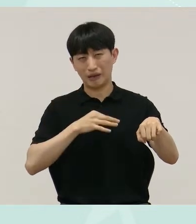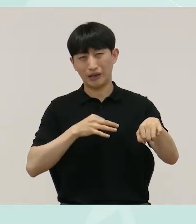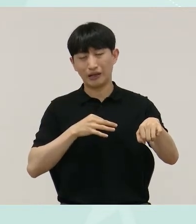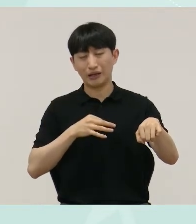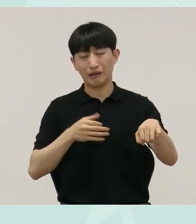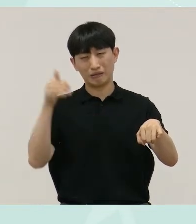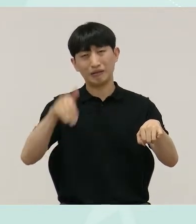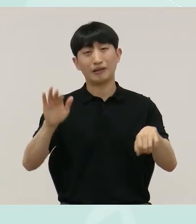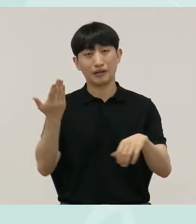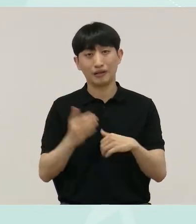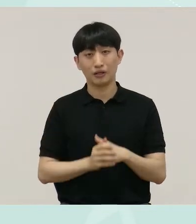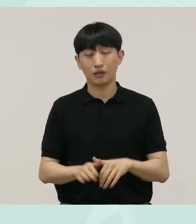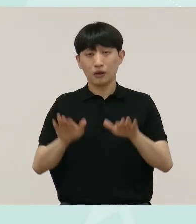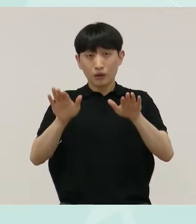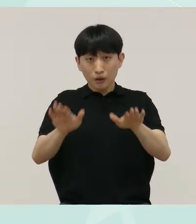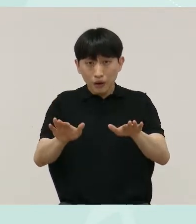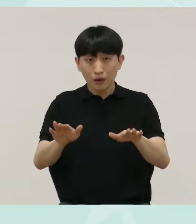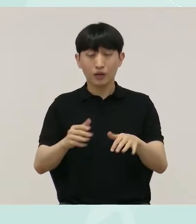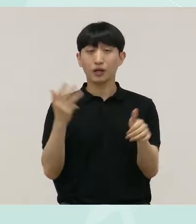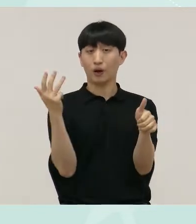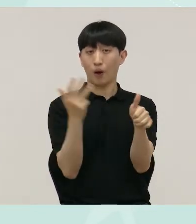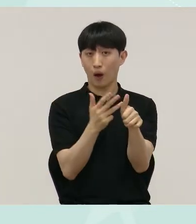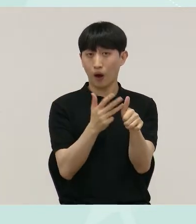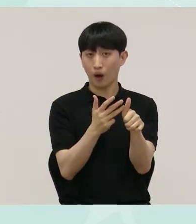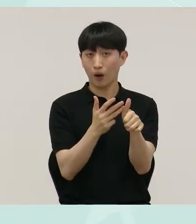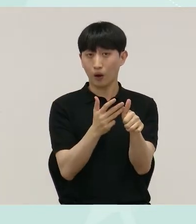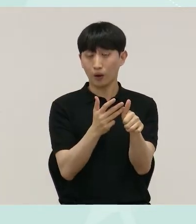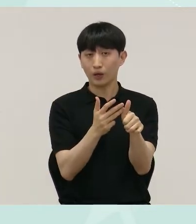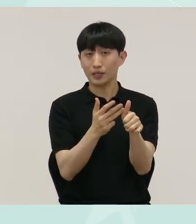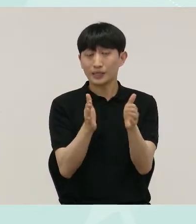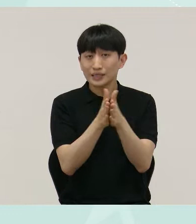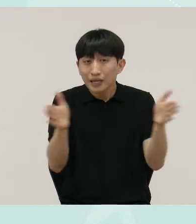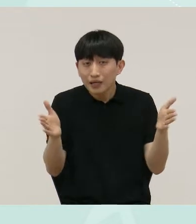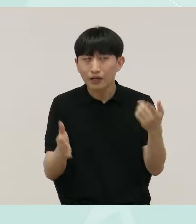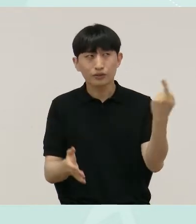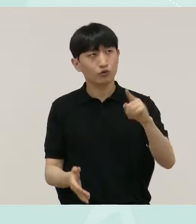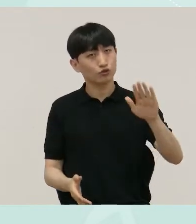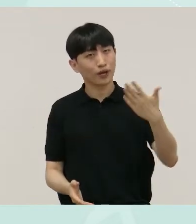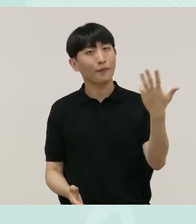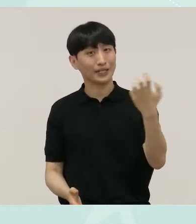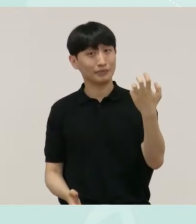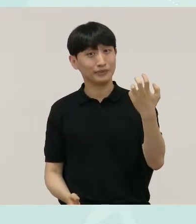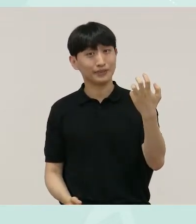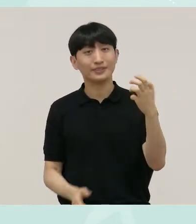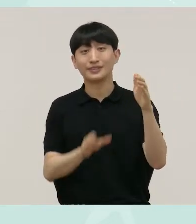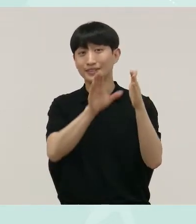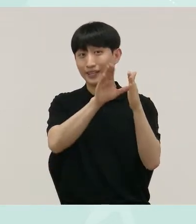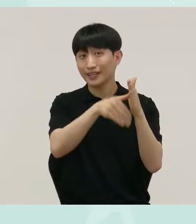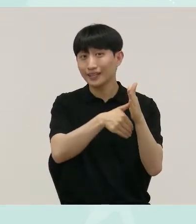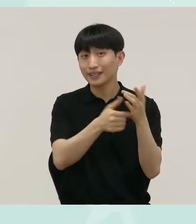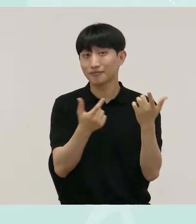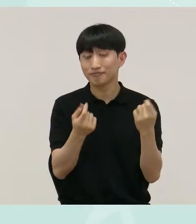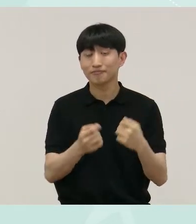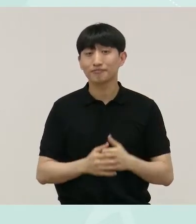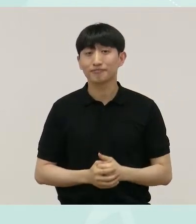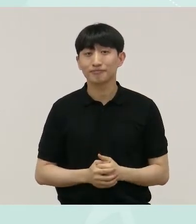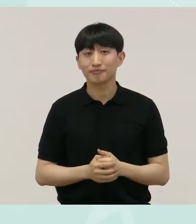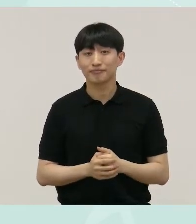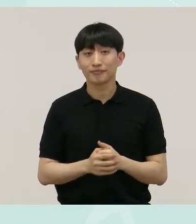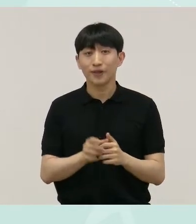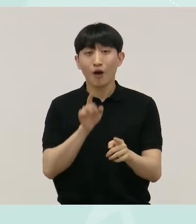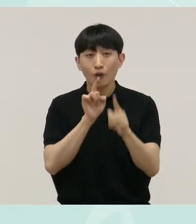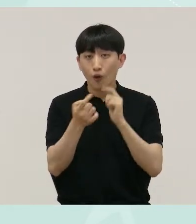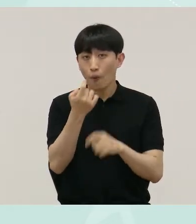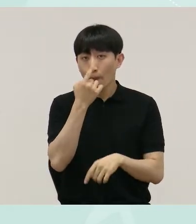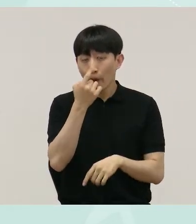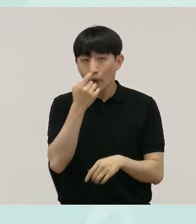형태의 인공화학 수술이 환자에게 이식된 것은 1980년대라고 기억을 하시면 될 것 같습니다. 그러니까 언어 습득기